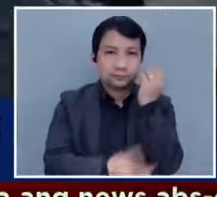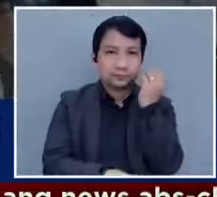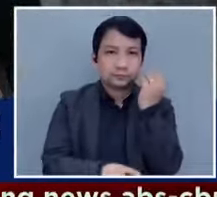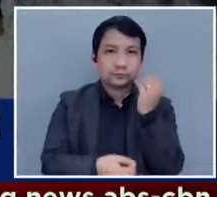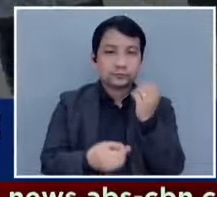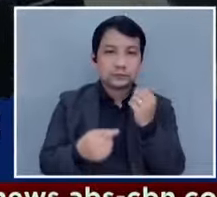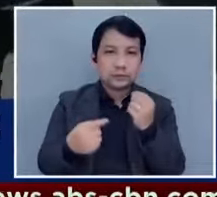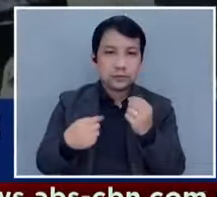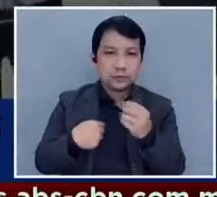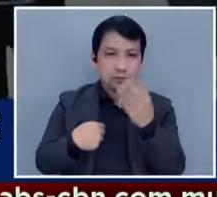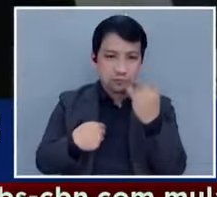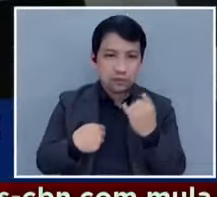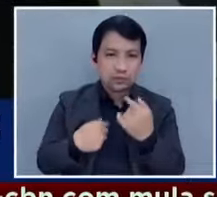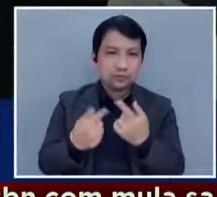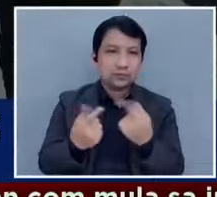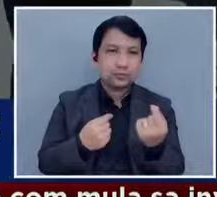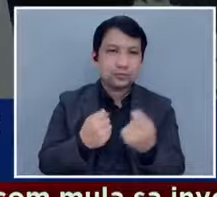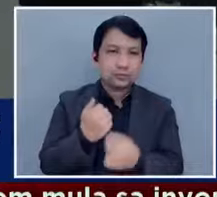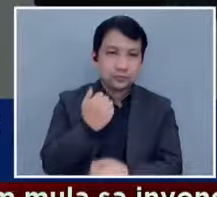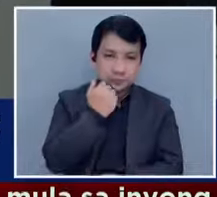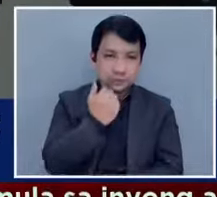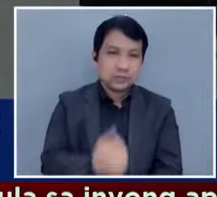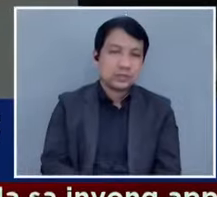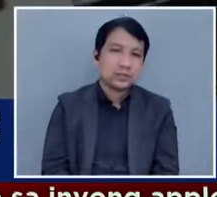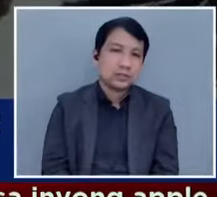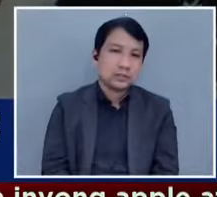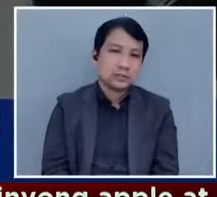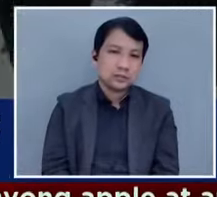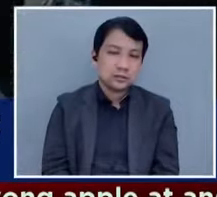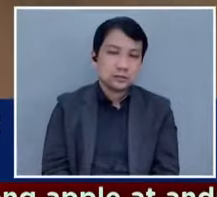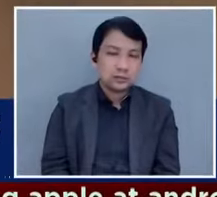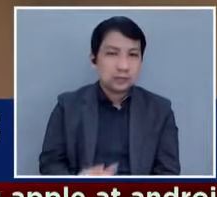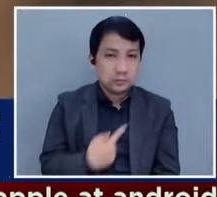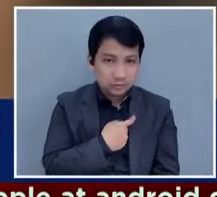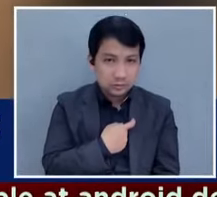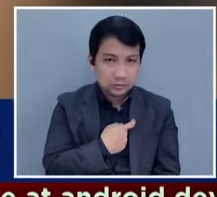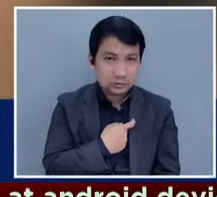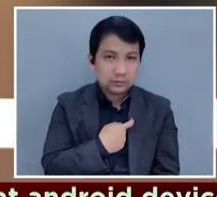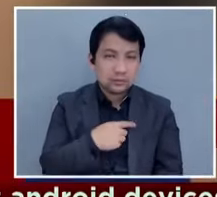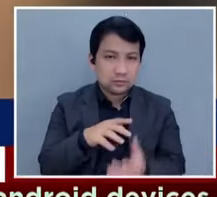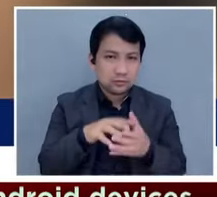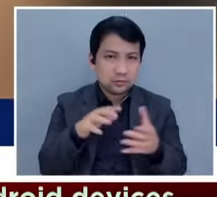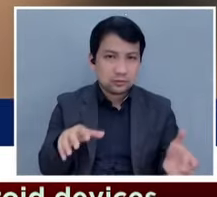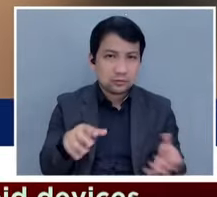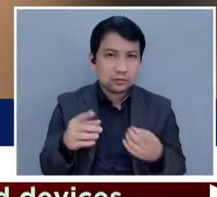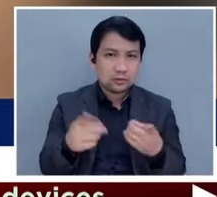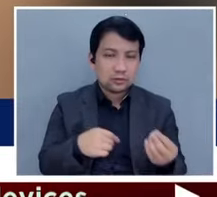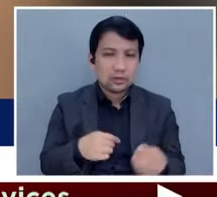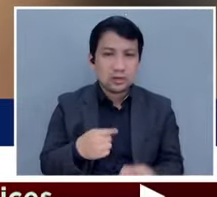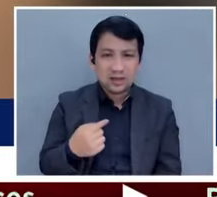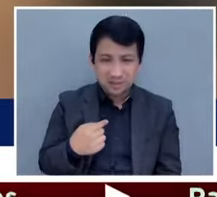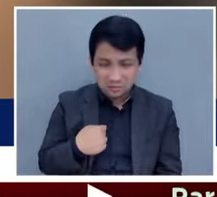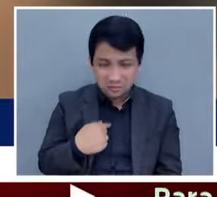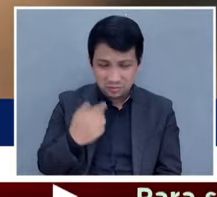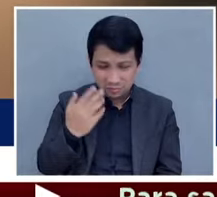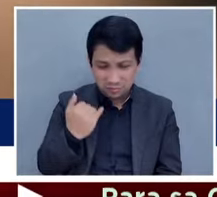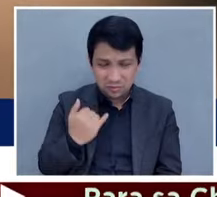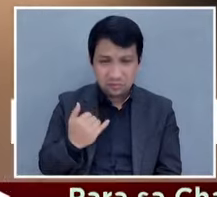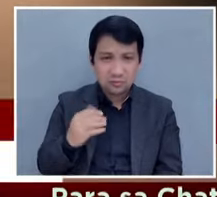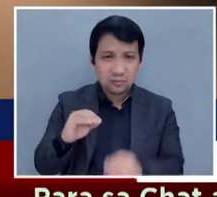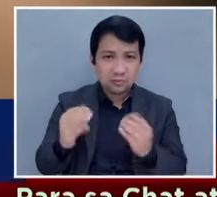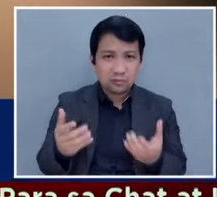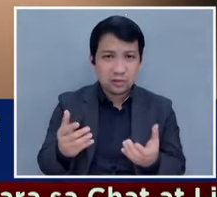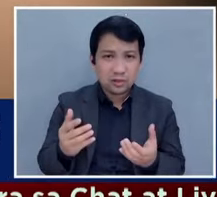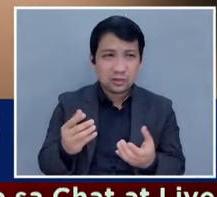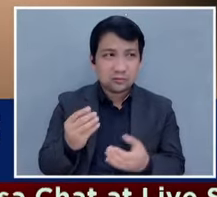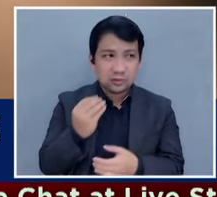kanya para gawin ang krimen. Masakit, sobrang sakit sir. Nagawa ko sir kasi minsan wala kaming kainin